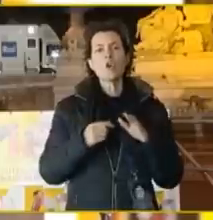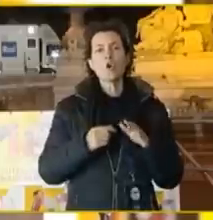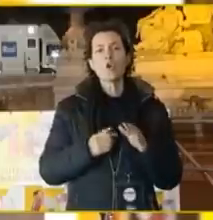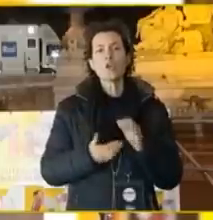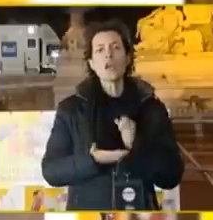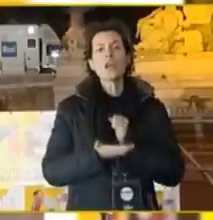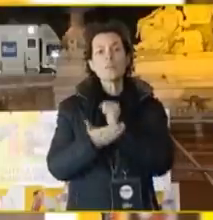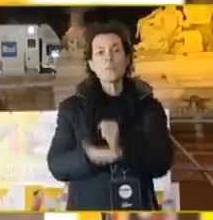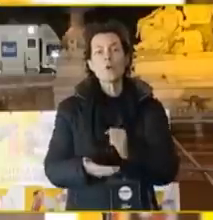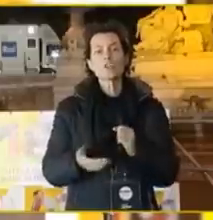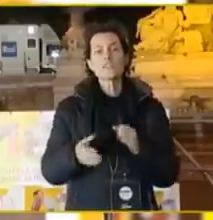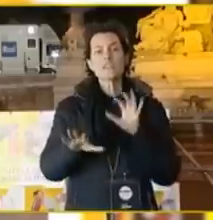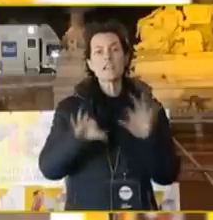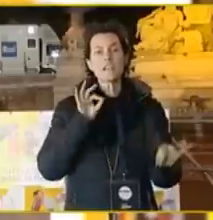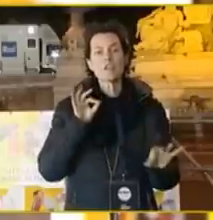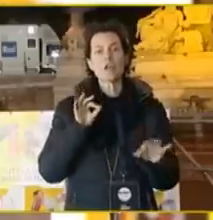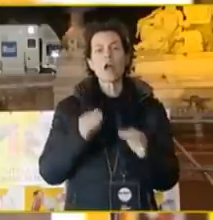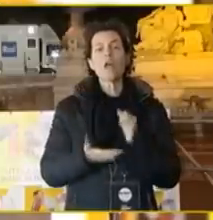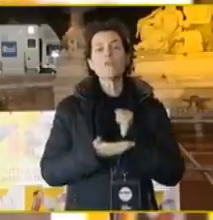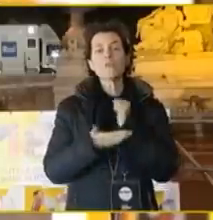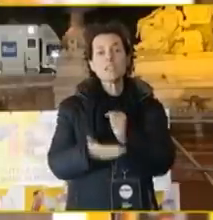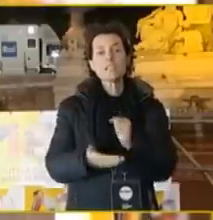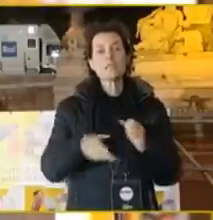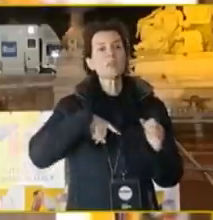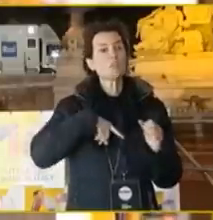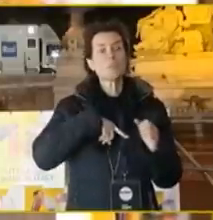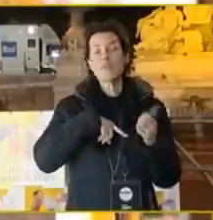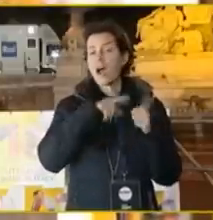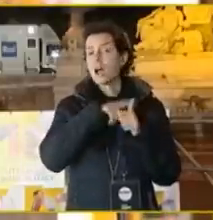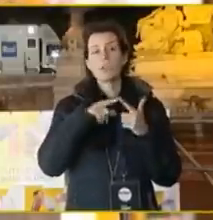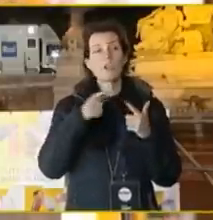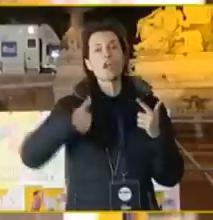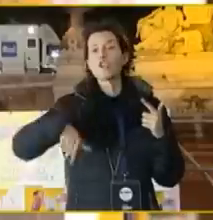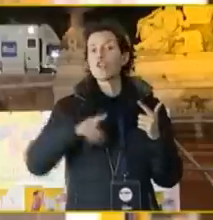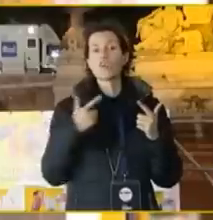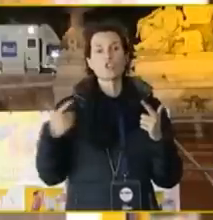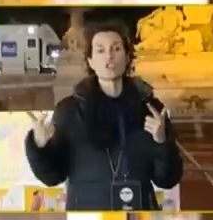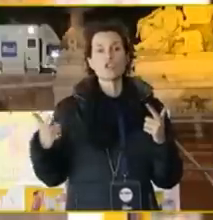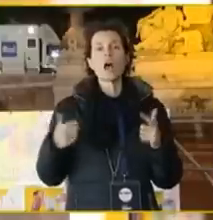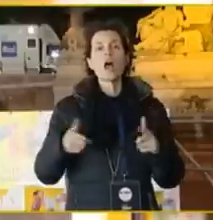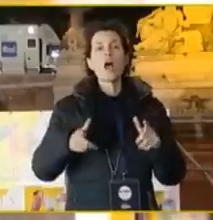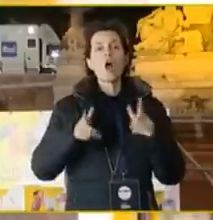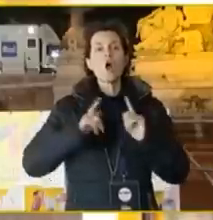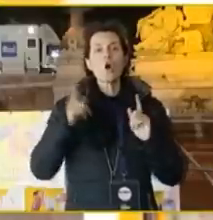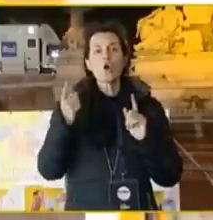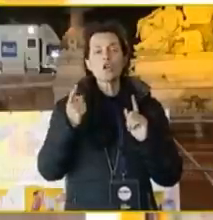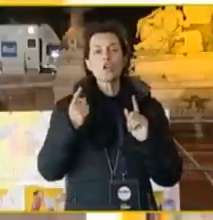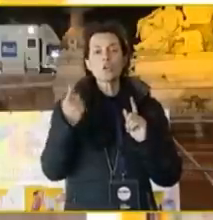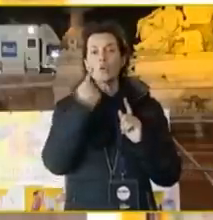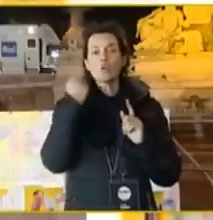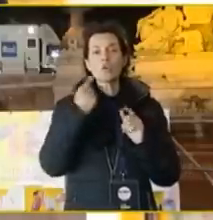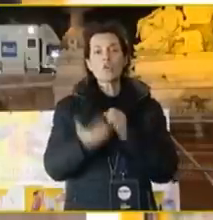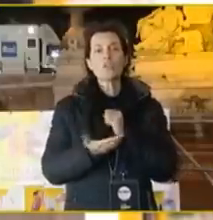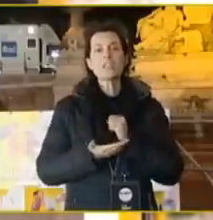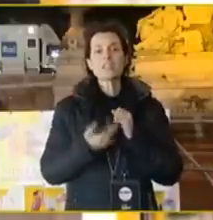elettorali, non prendiamo finanziamenti privati dalle grandi lobby, ci finanziamo con la gente che ci crede e questo ci ha fatto